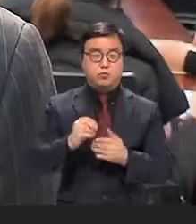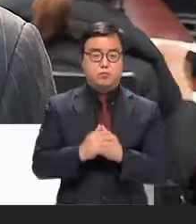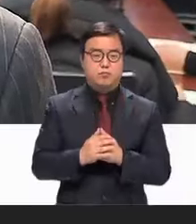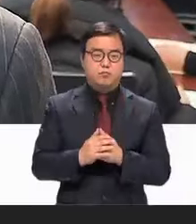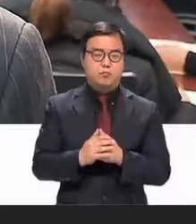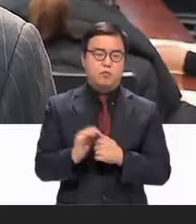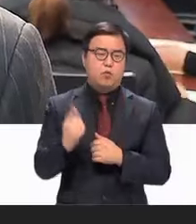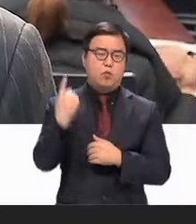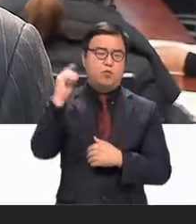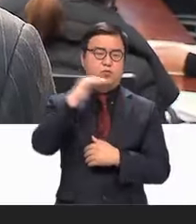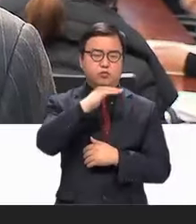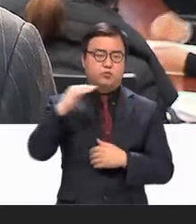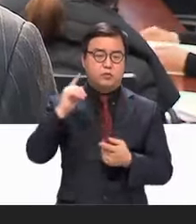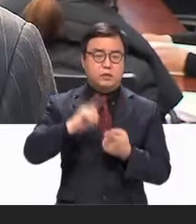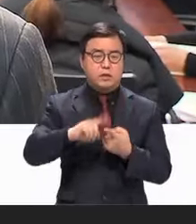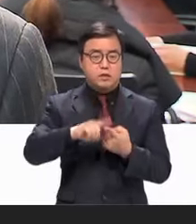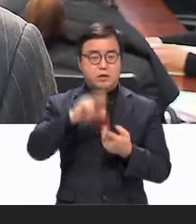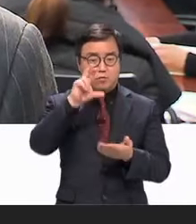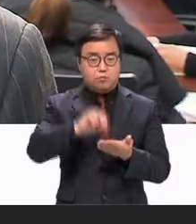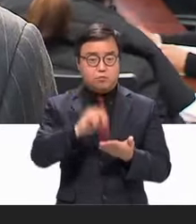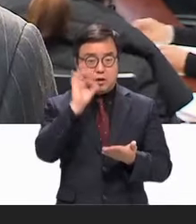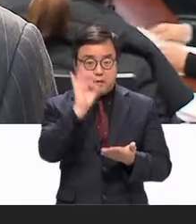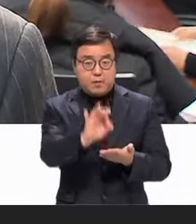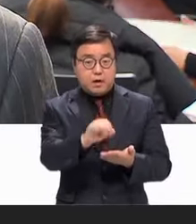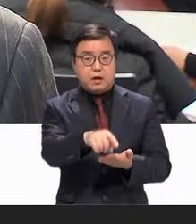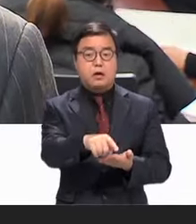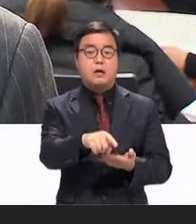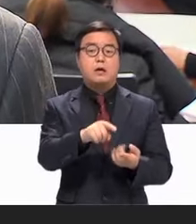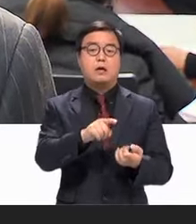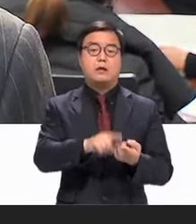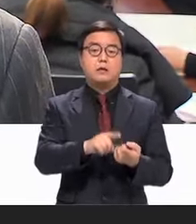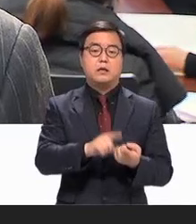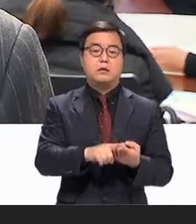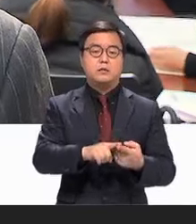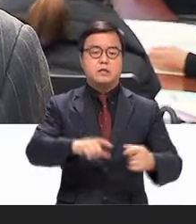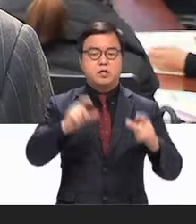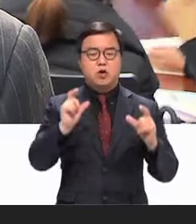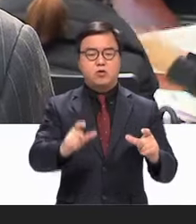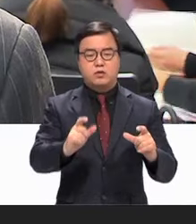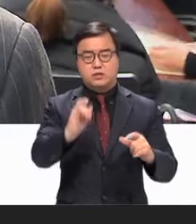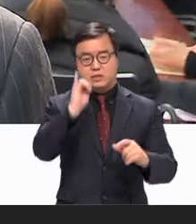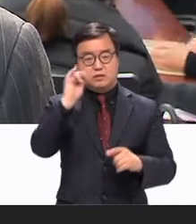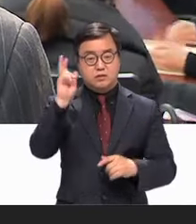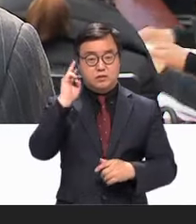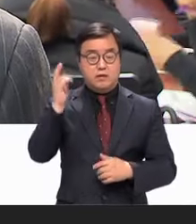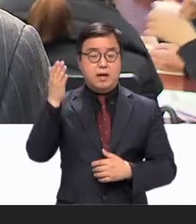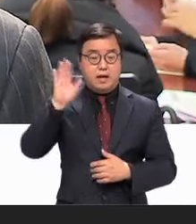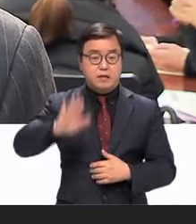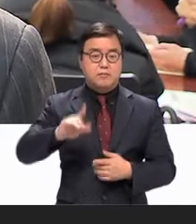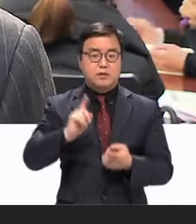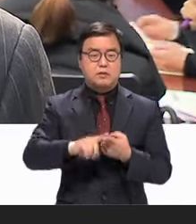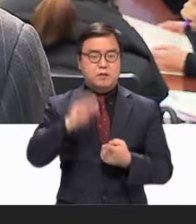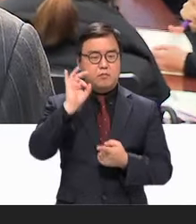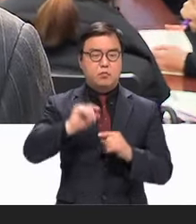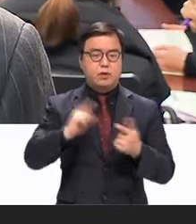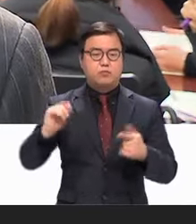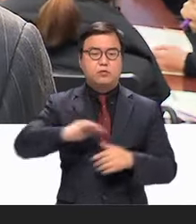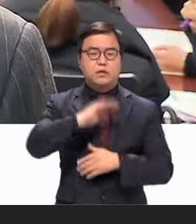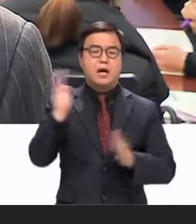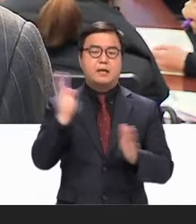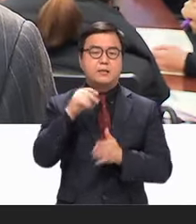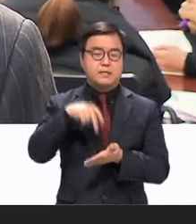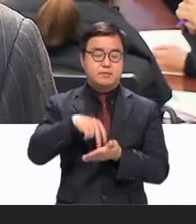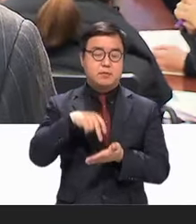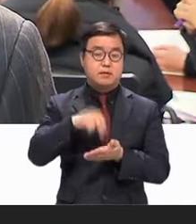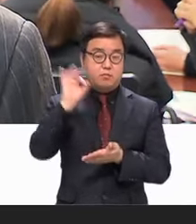수준에서 이렇게 문제를 보면 어 그러면 거기에 영역이 들어갈 거예요 근데 그렇게 보는게 아니라 우리는 학생 수준에서 봐야 된다고